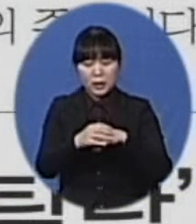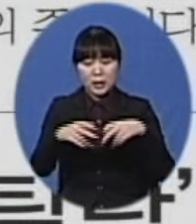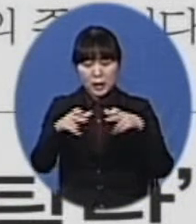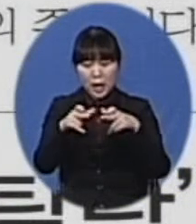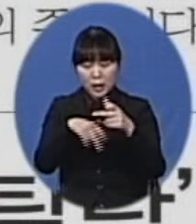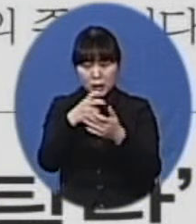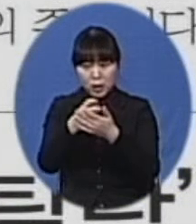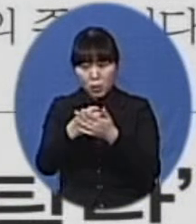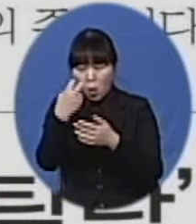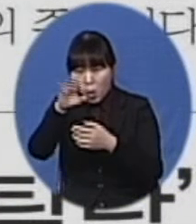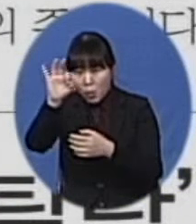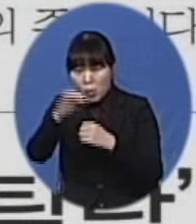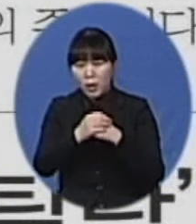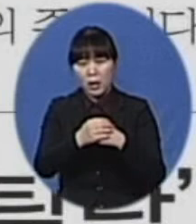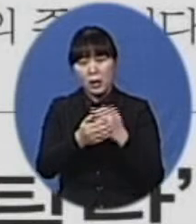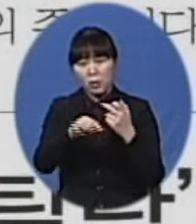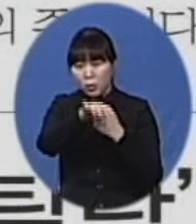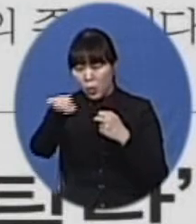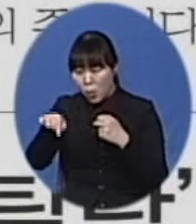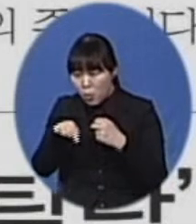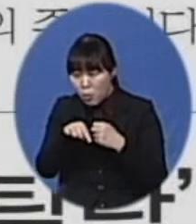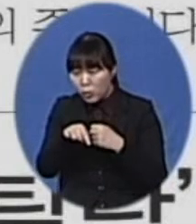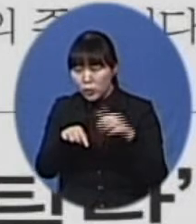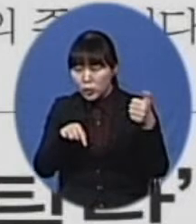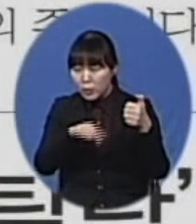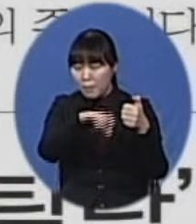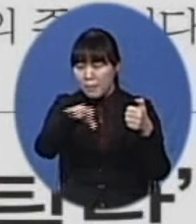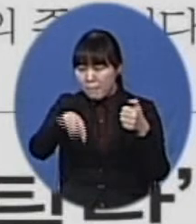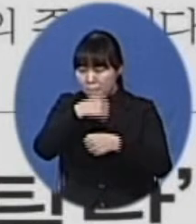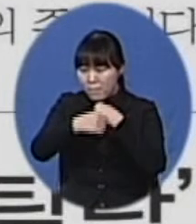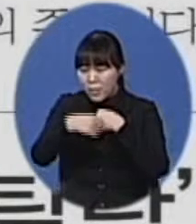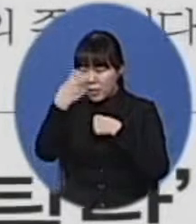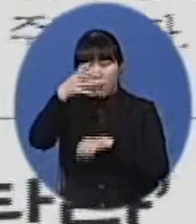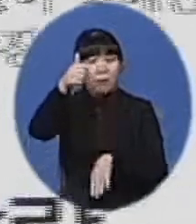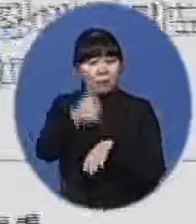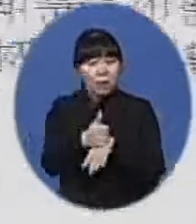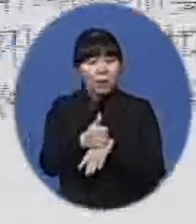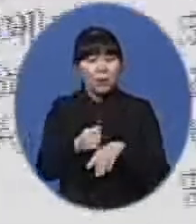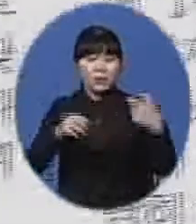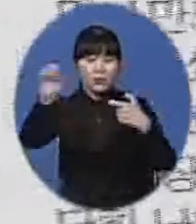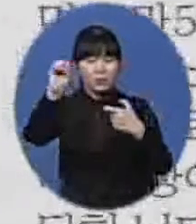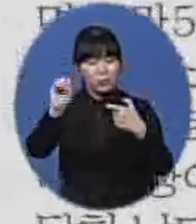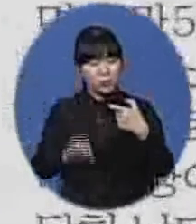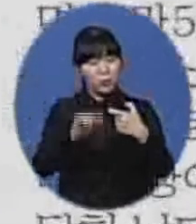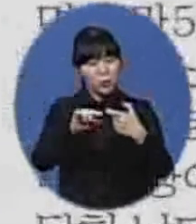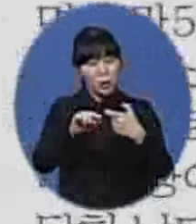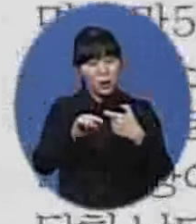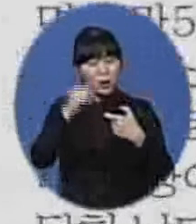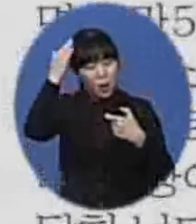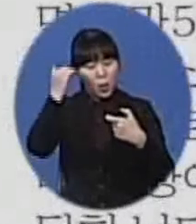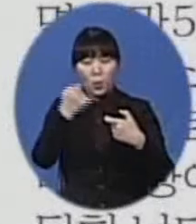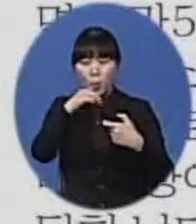솔루션이 강원도 내 주요 도시의 횡단보도 쉰 곳을 무작위로 조사한 결과 약 60%에 달하는